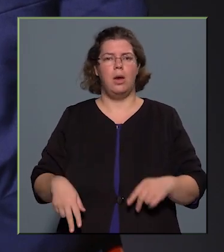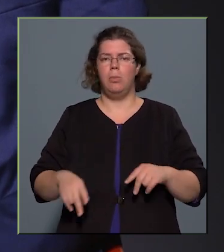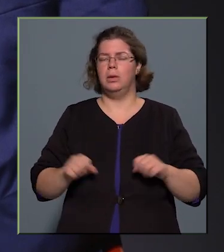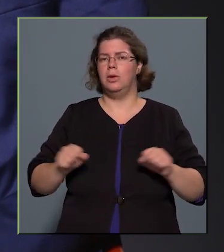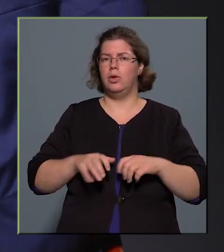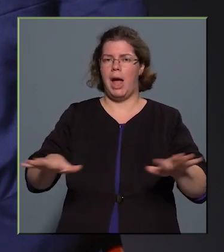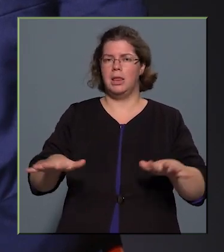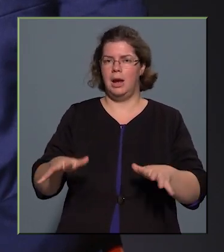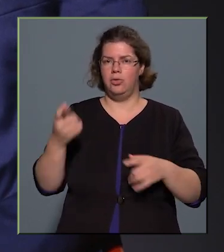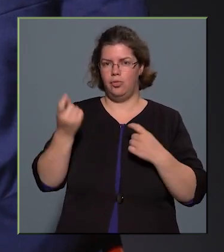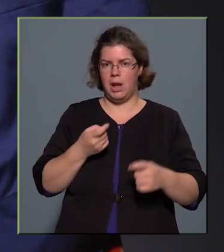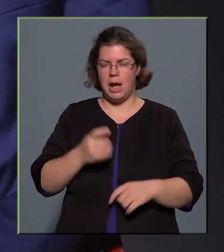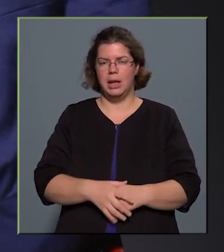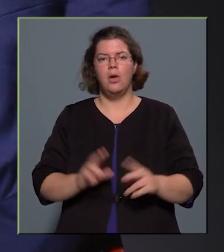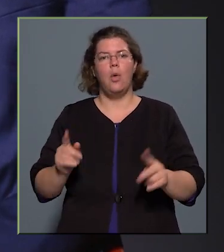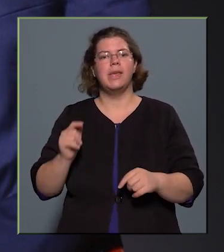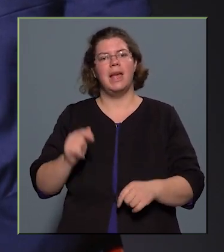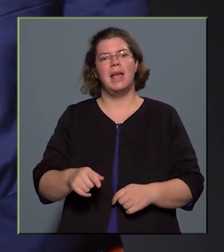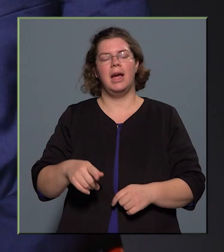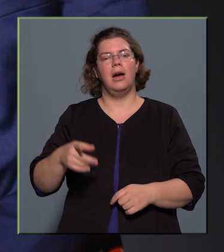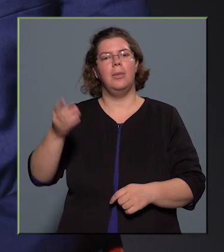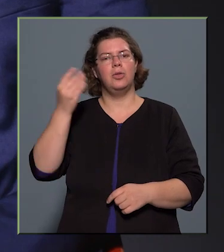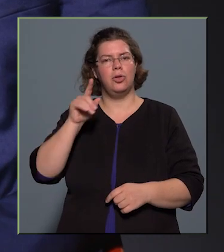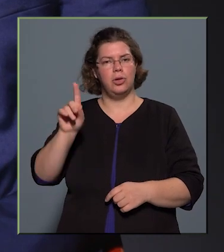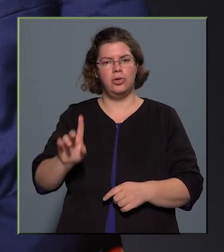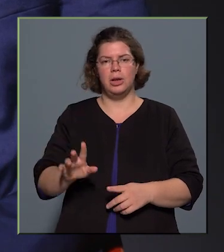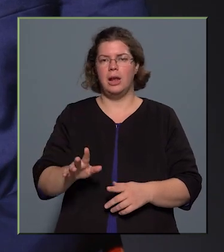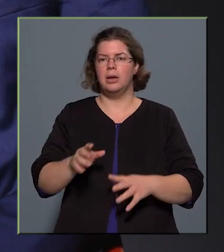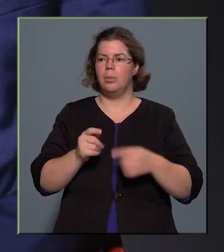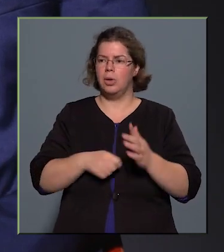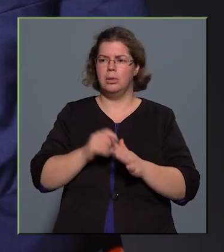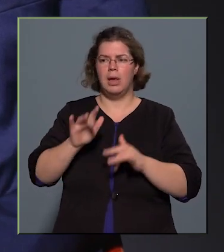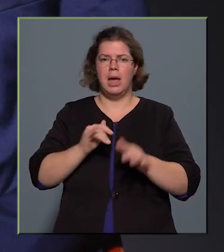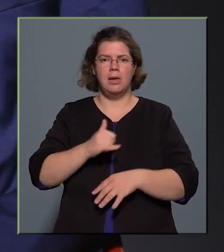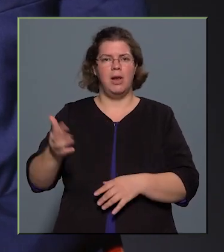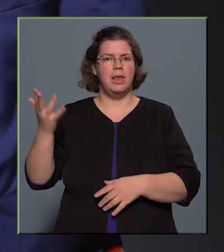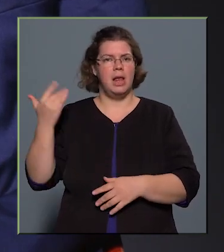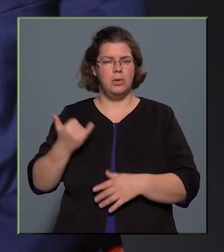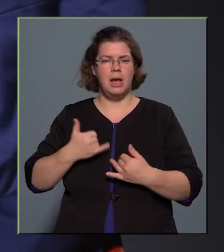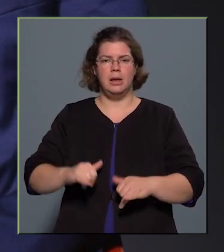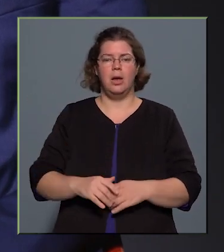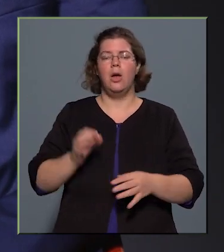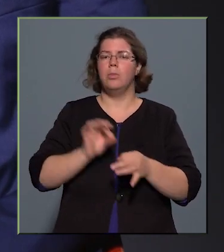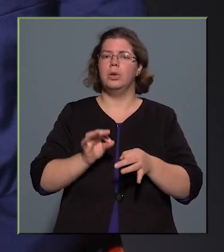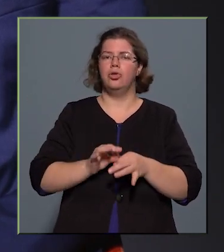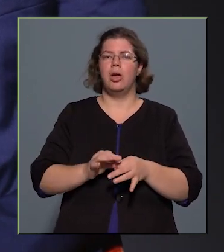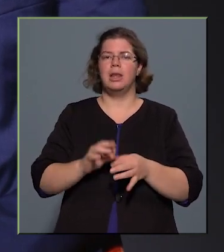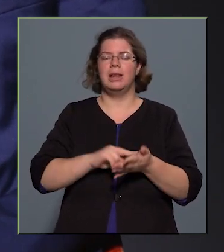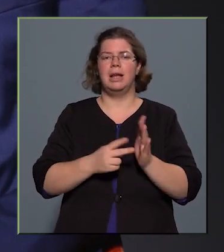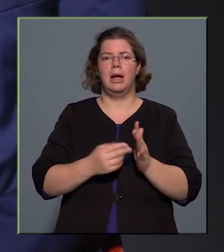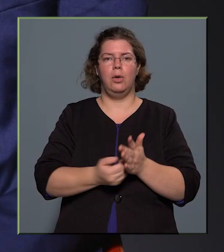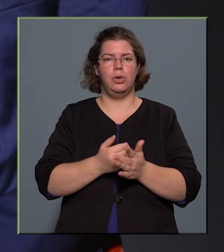általános vélekedés, hogy ugye ezek az AI-s projekteken indultak most már ezért néhány évvel ezelőtt, és pontosan a technikának az újdonsága